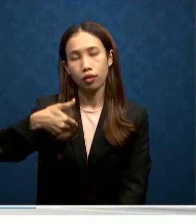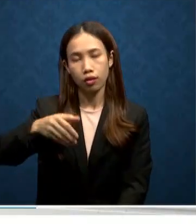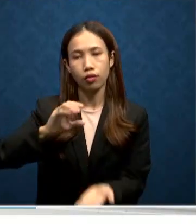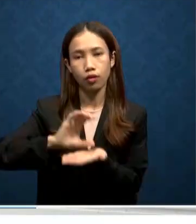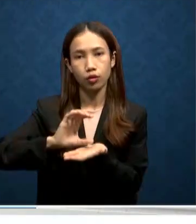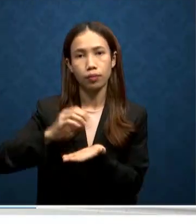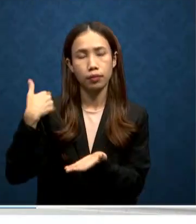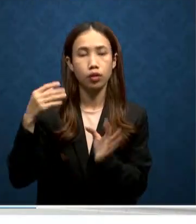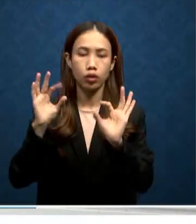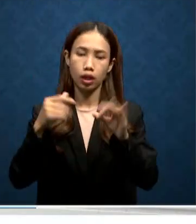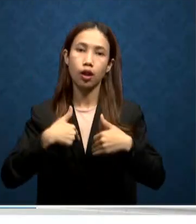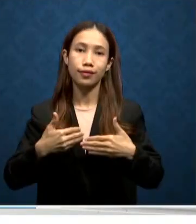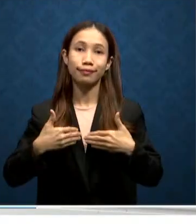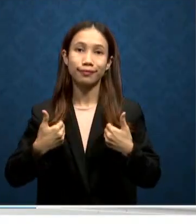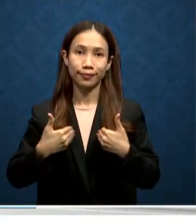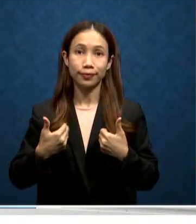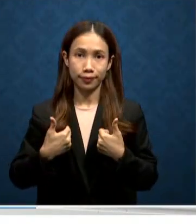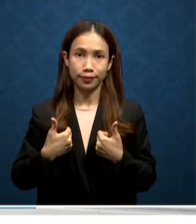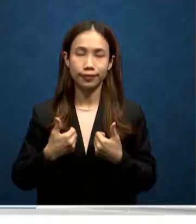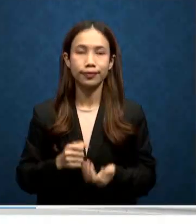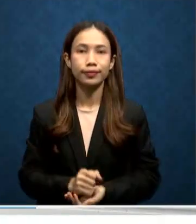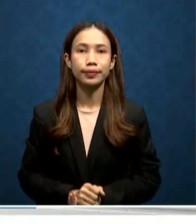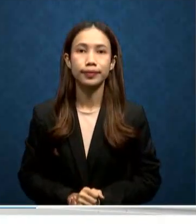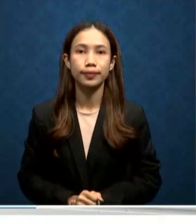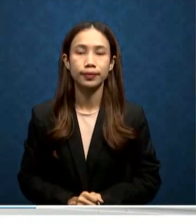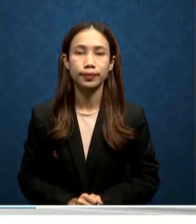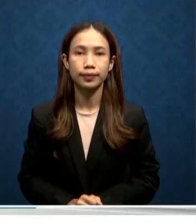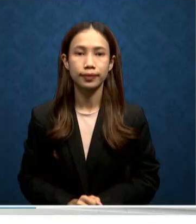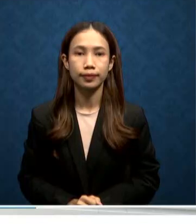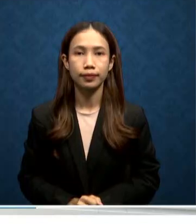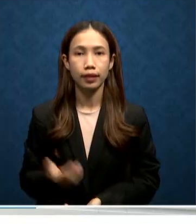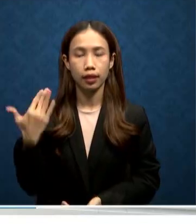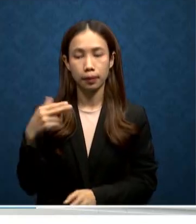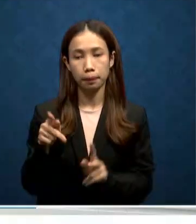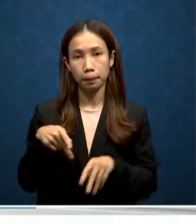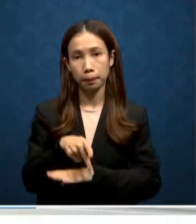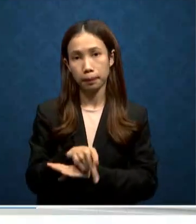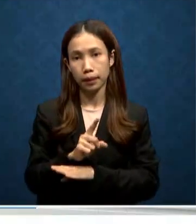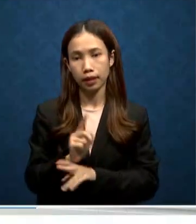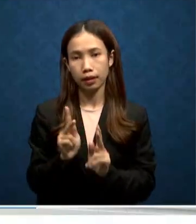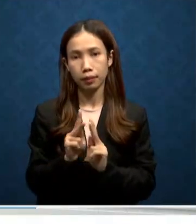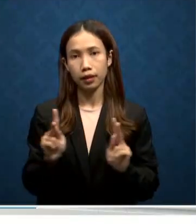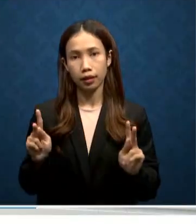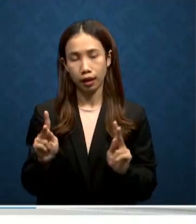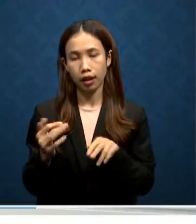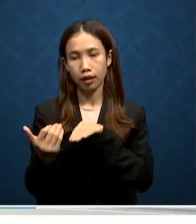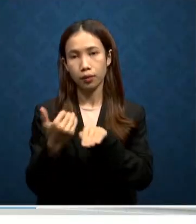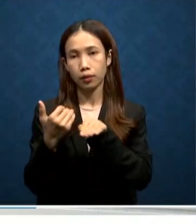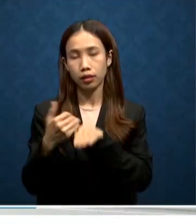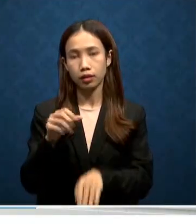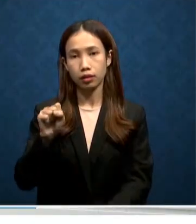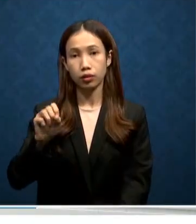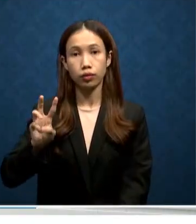เราก็มีความยินดีครับท่านครับเพราะว่าอย่างที่ท่านประธานกรรมาธิการวุฒิเ่อการค้านาคมวุฒิสภา